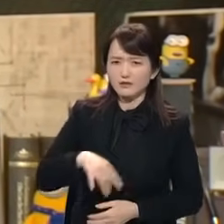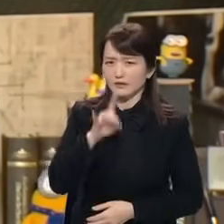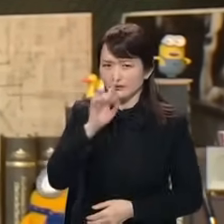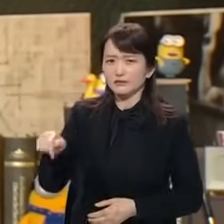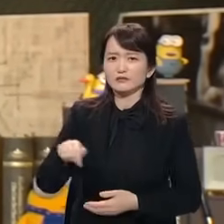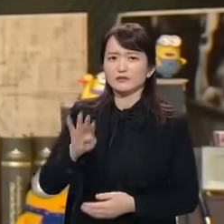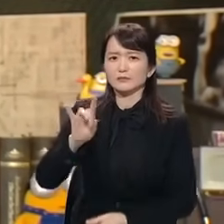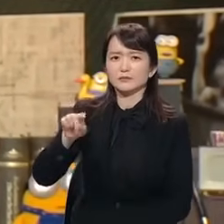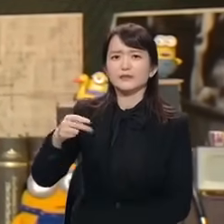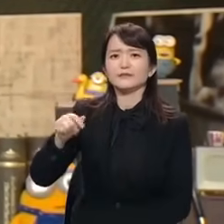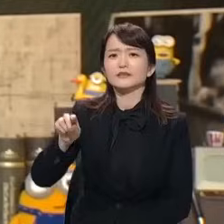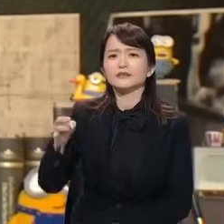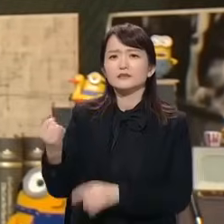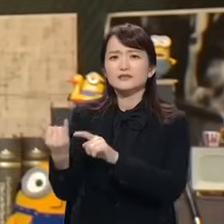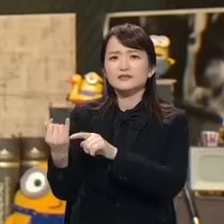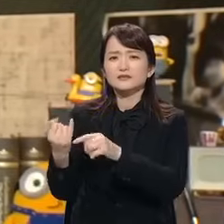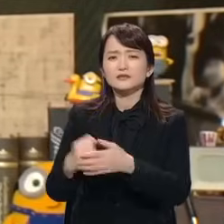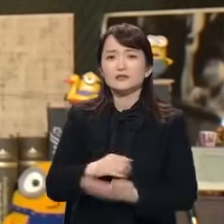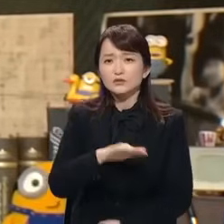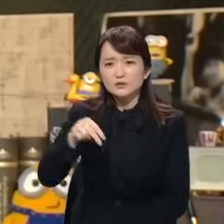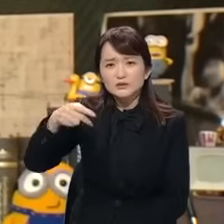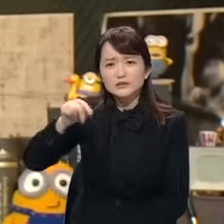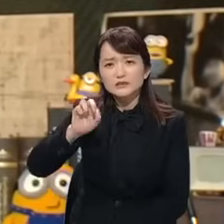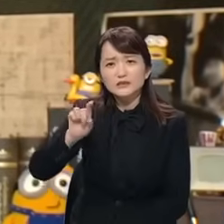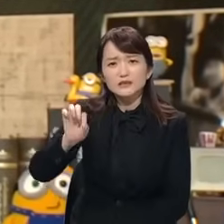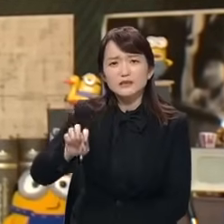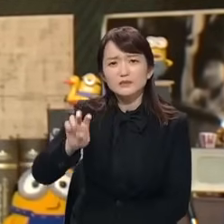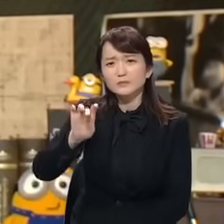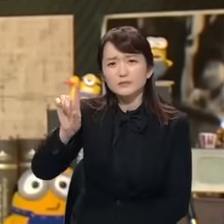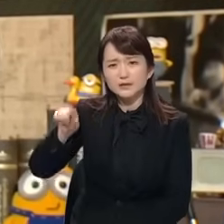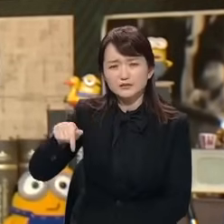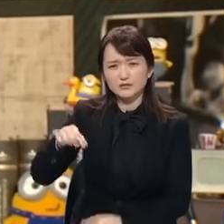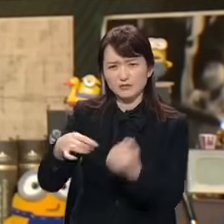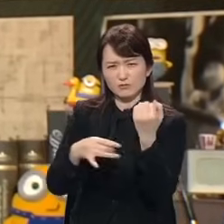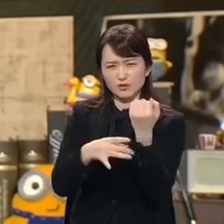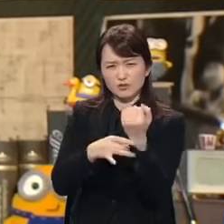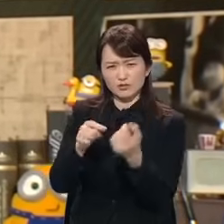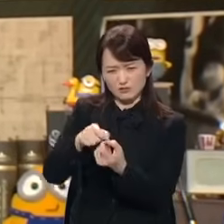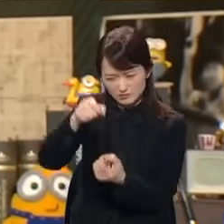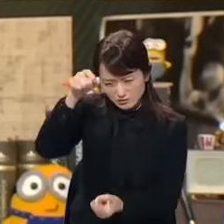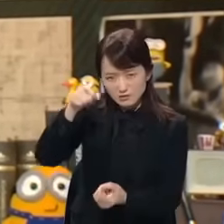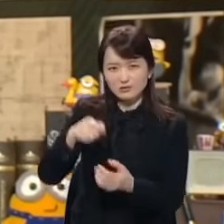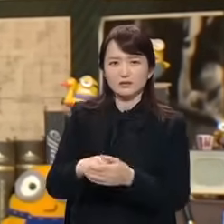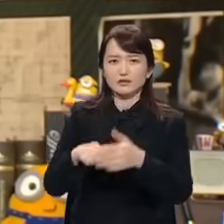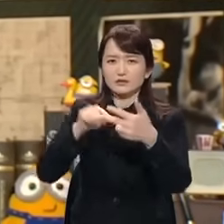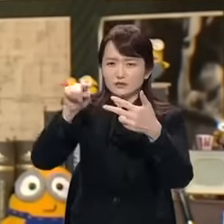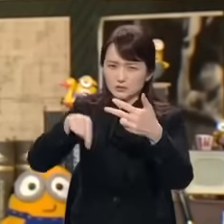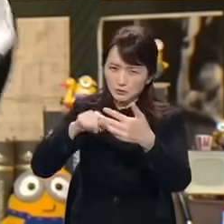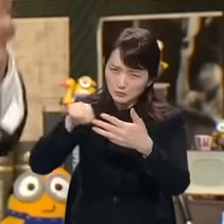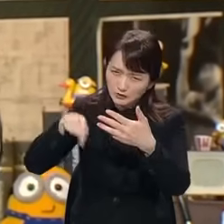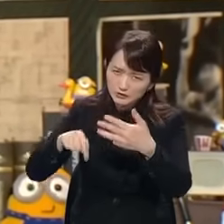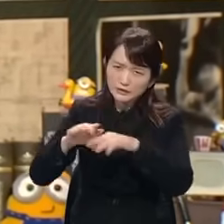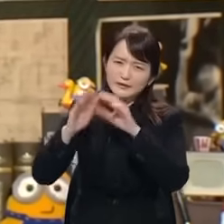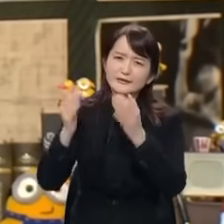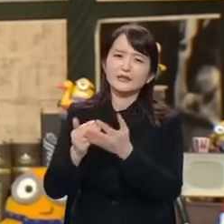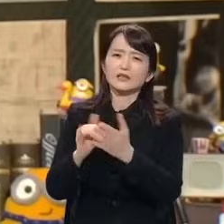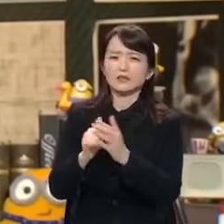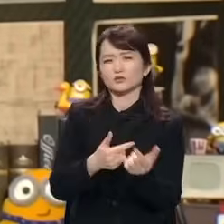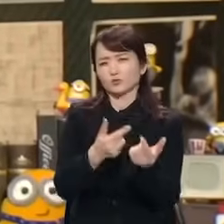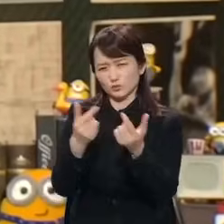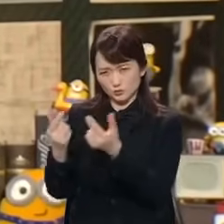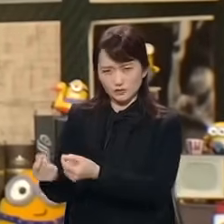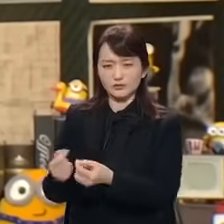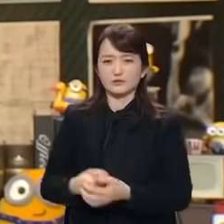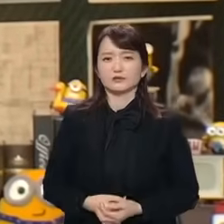백다 너이 녀석아 어 우리 상한 백씨가 얼마나 뼈대 있는지 아데 7촌이든 8촌이 우리 상한 백신은 다 한 가족이야